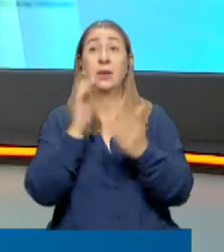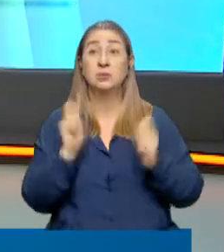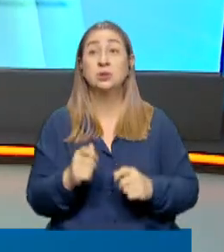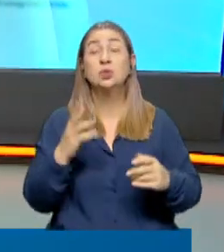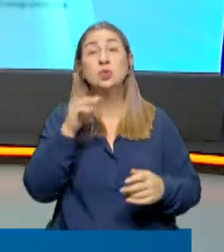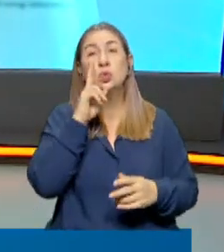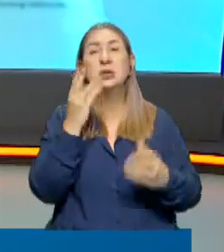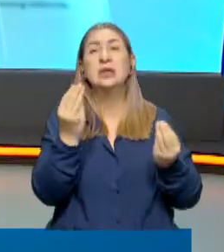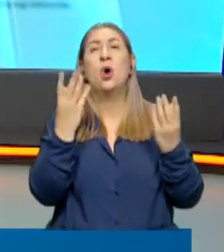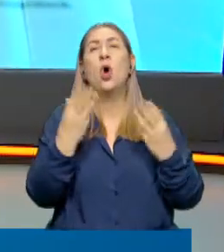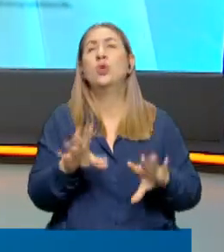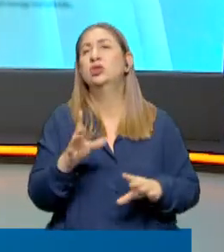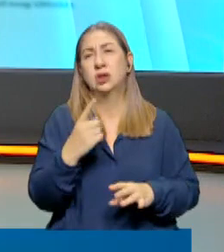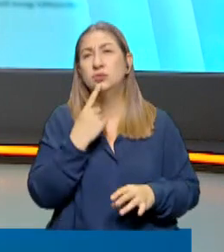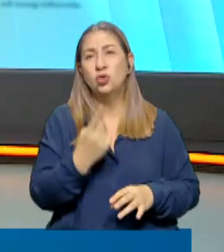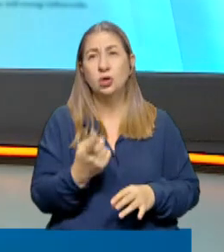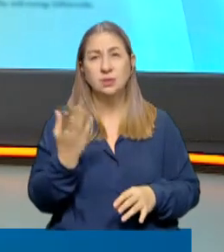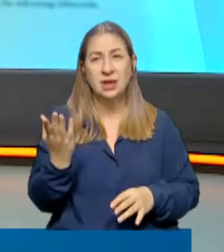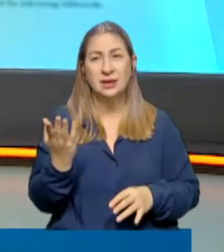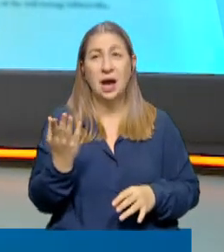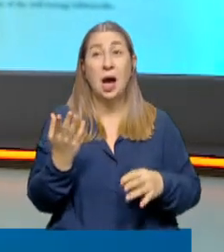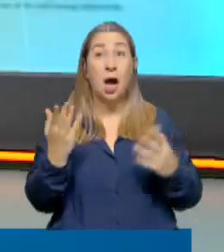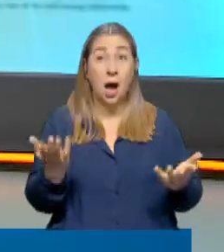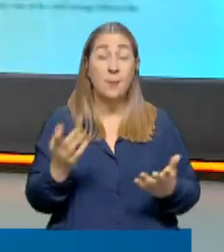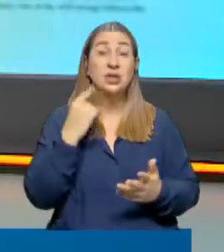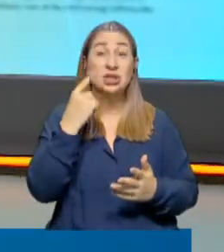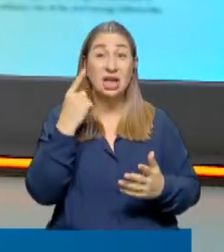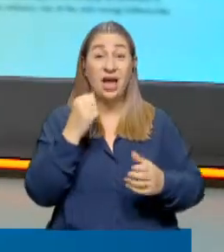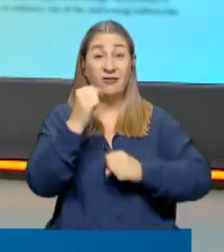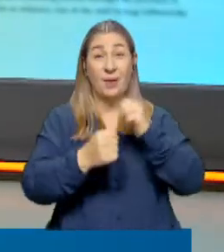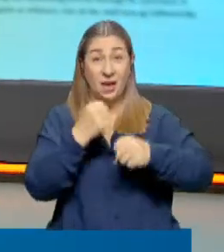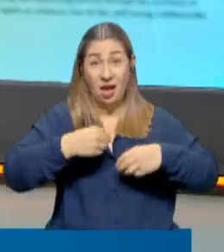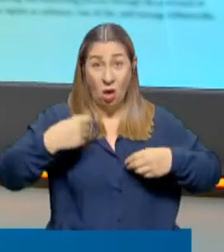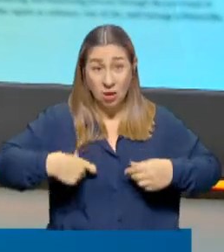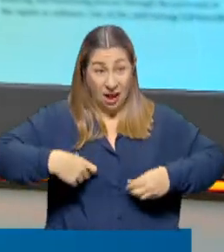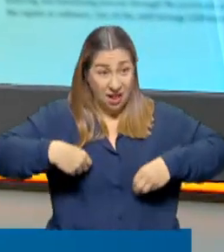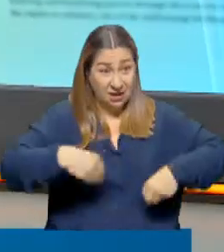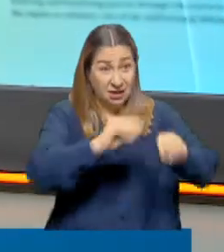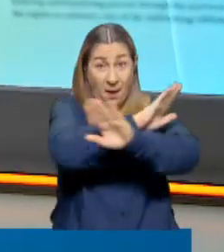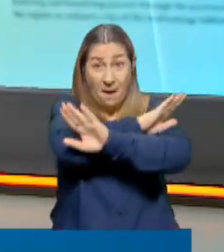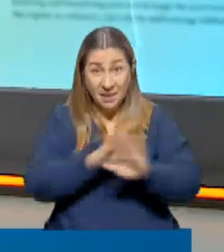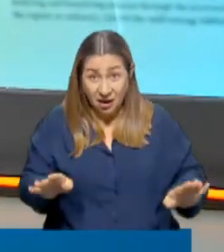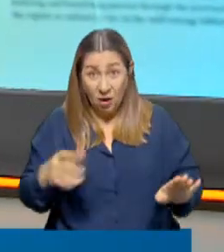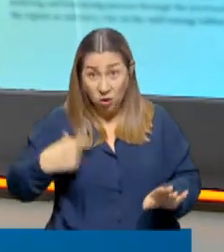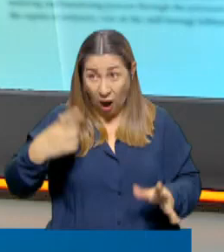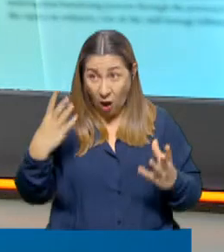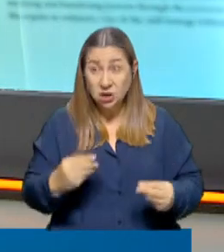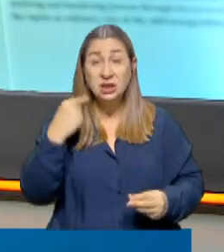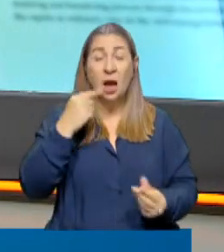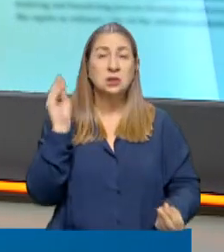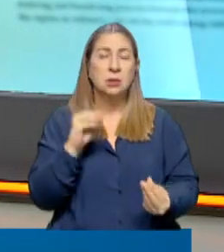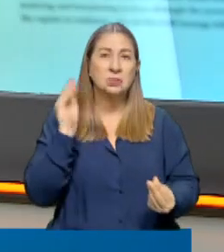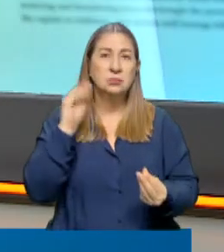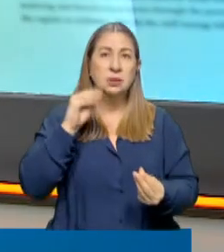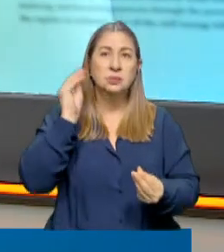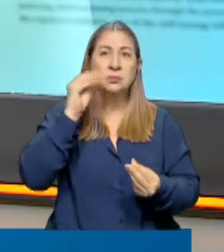Çünkü sonuçlarının iyi olmayacağını vurgulamışlardı. Ama şeker pancarı fabrikaları özelleştirildikten sonra şekere gelen zamları